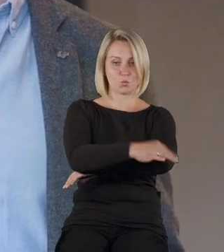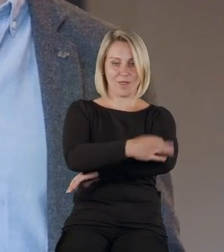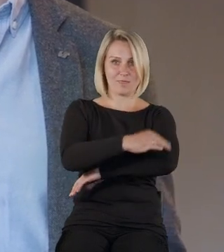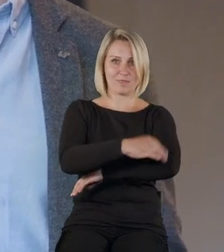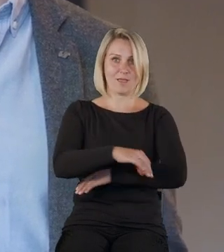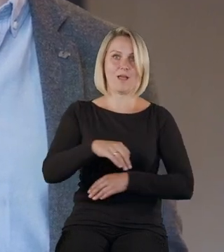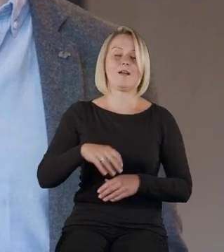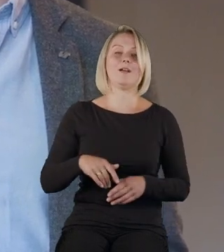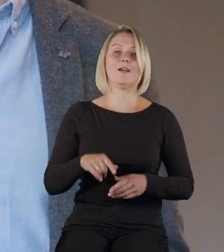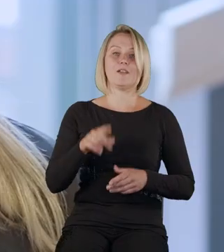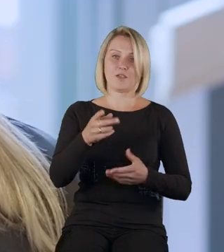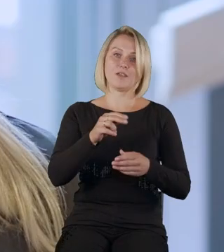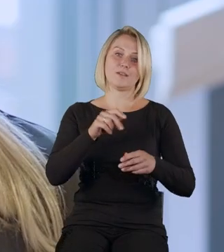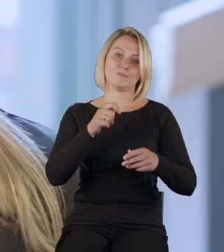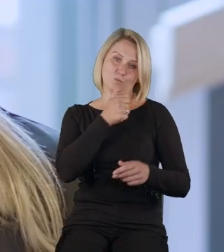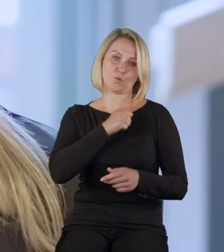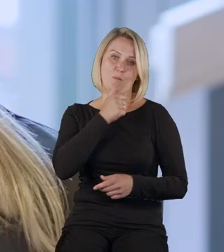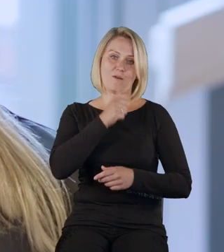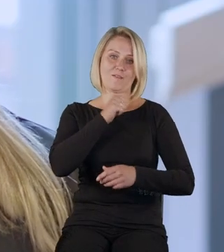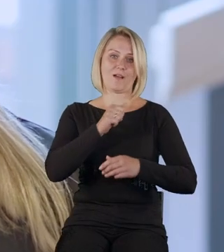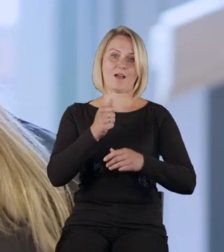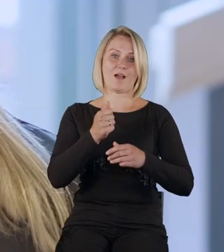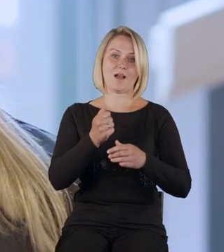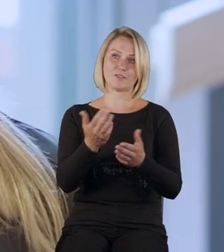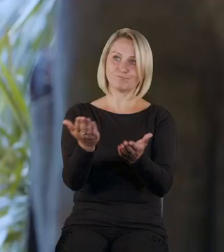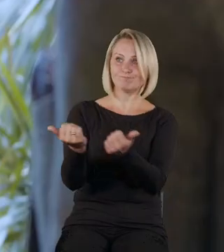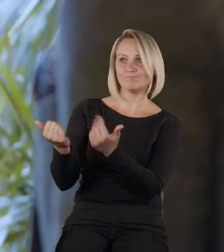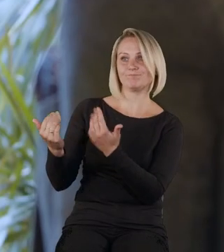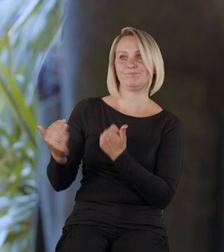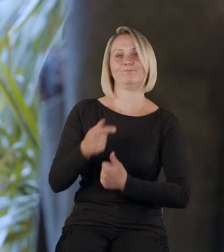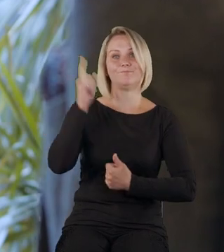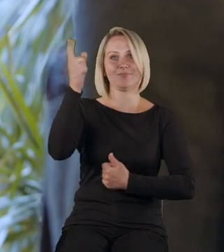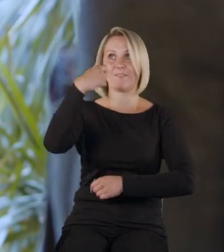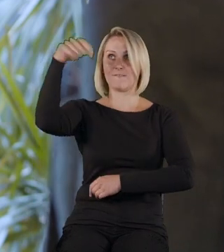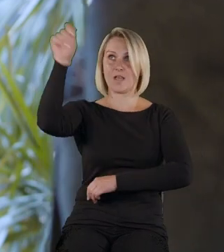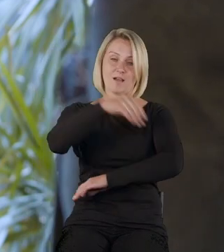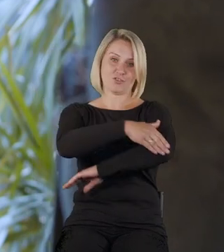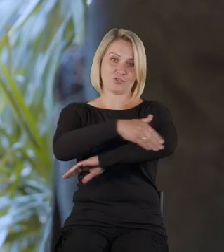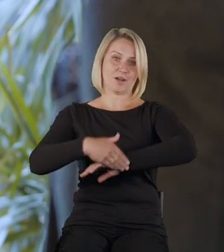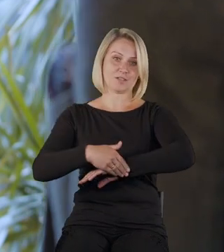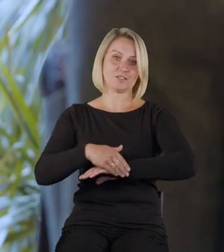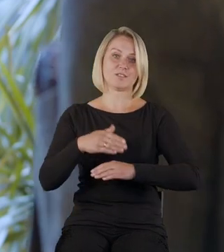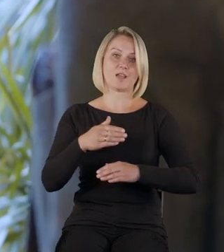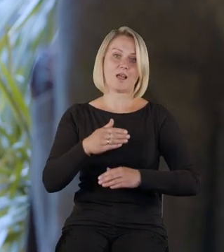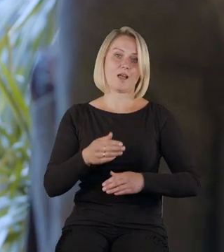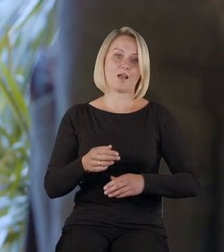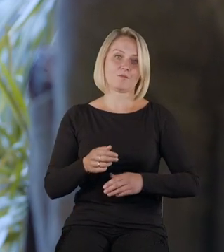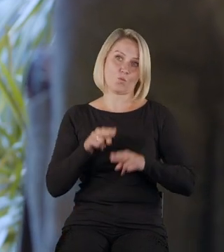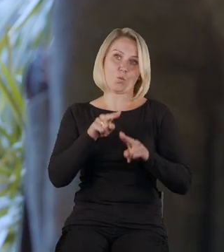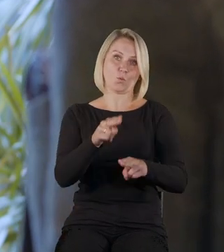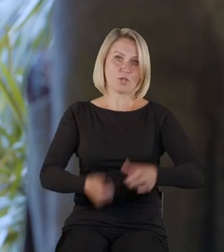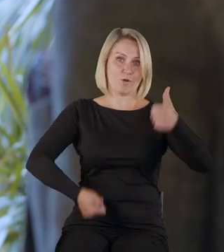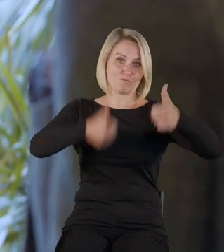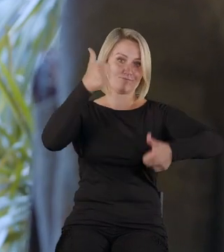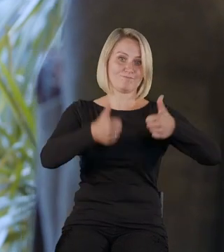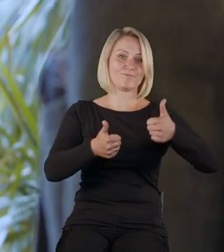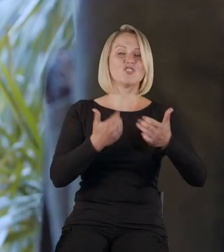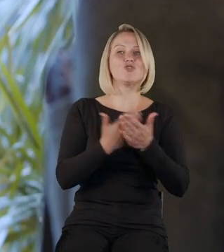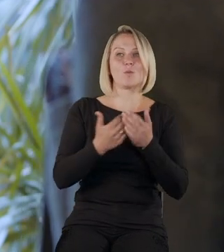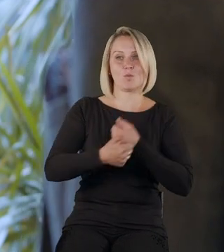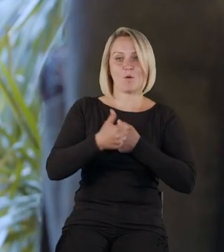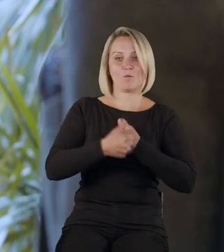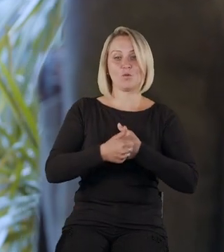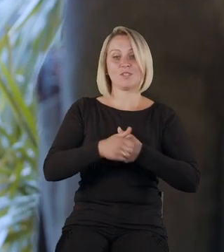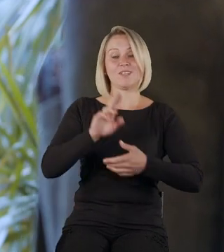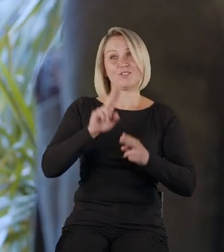i brali udział w rekrutacji na studia za granicą, ponieważ wielu studentów spóźnia się z tym